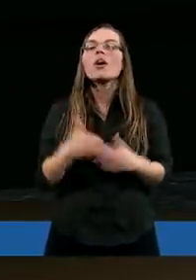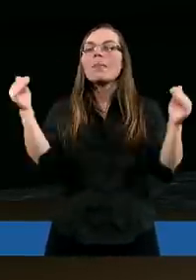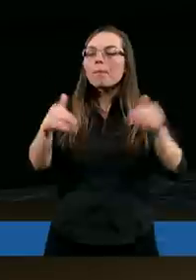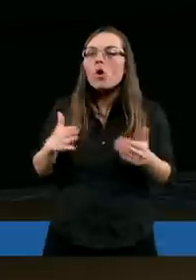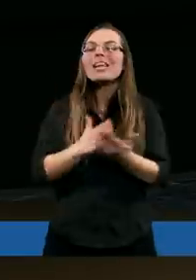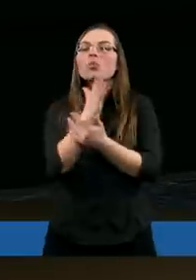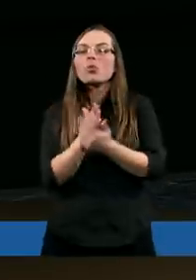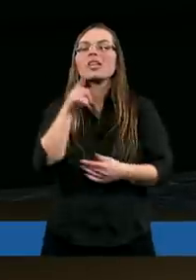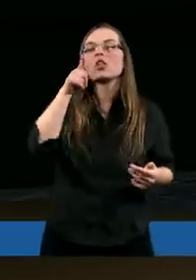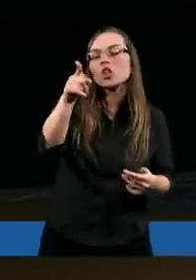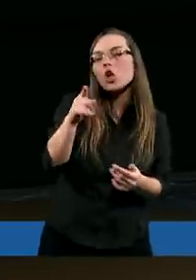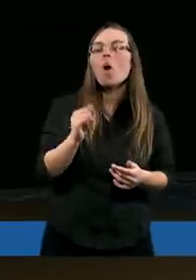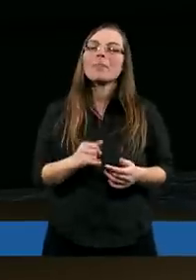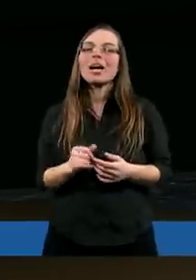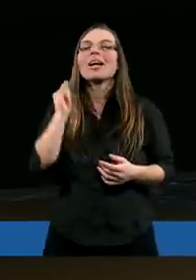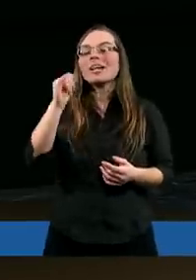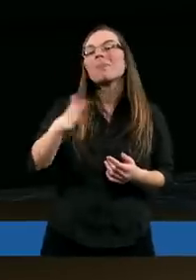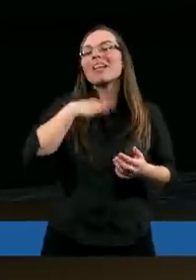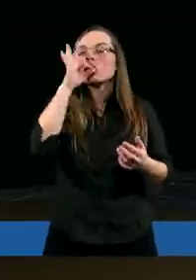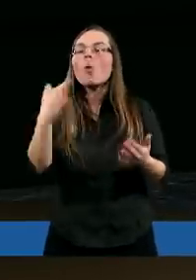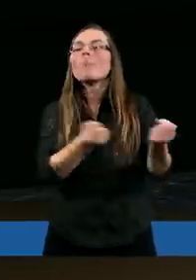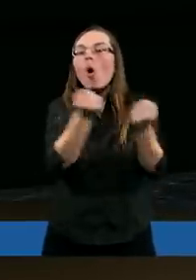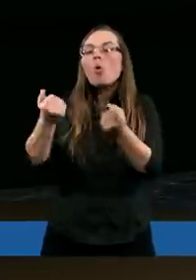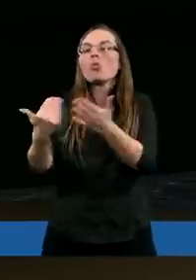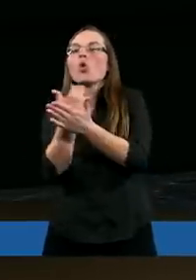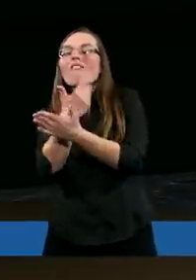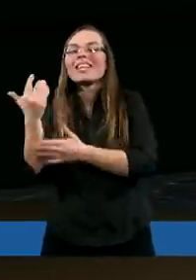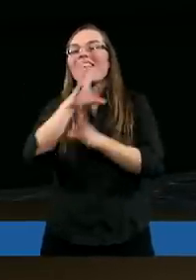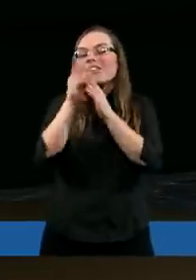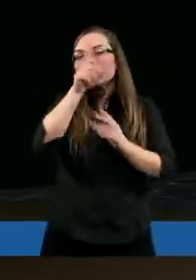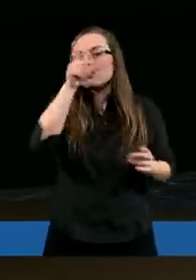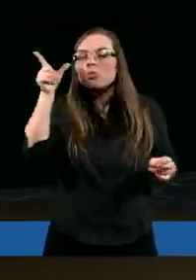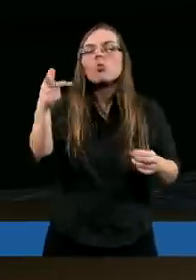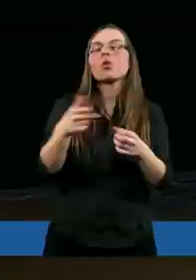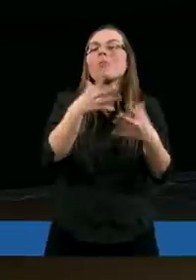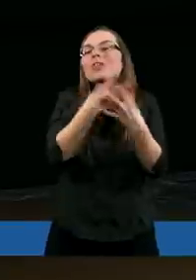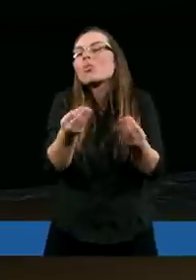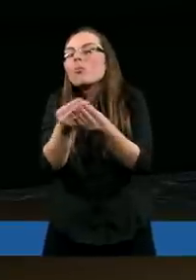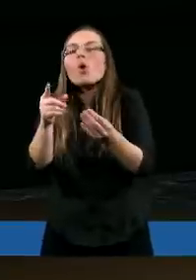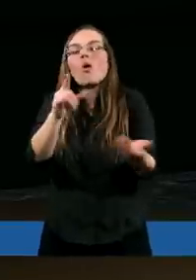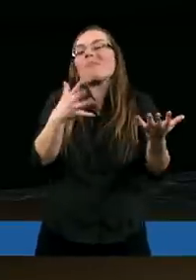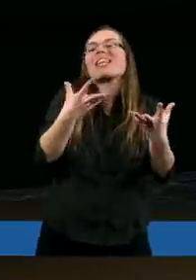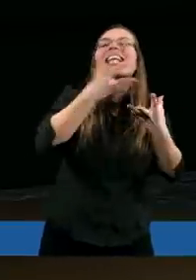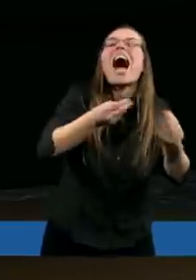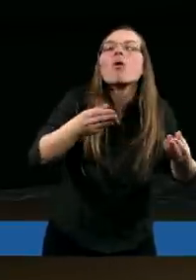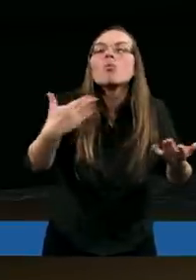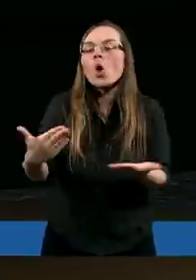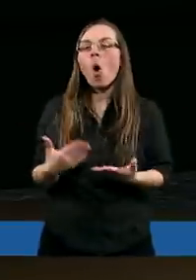mogli służyć Tobie i nieść dobrą nowinę wszystkim ludziom zgubionym,